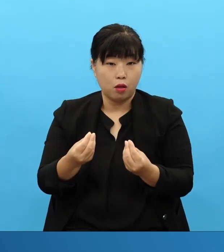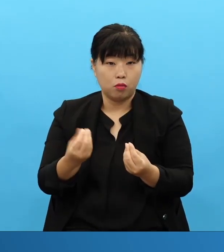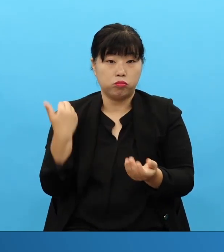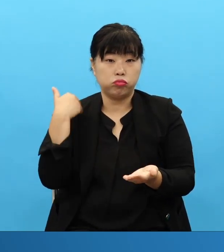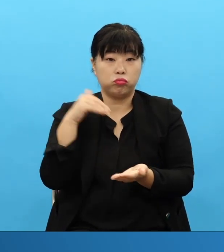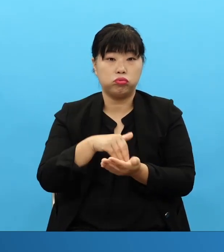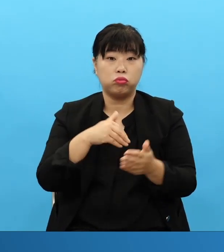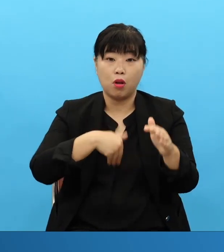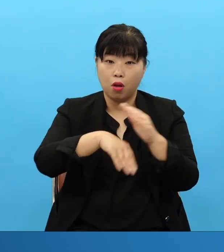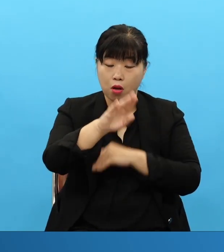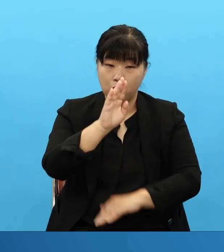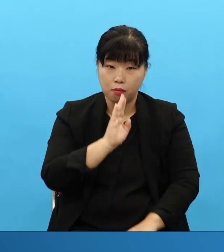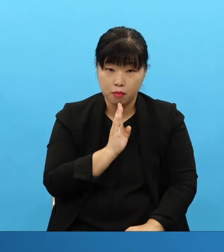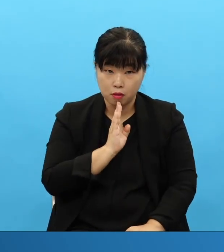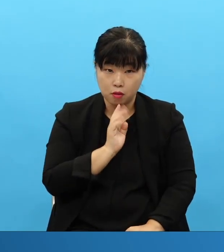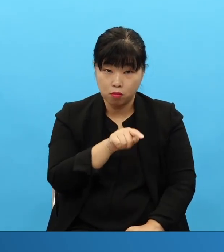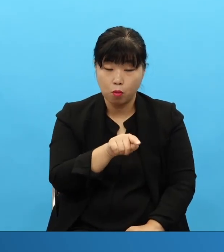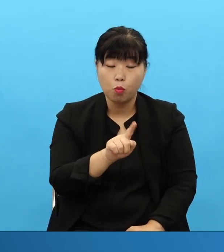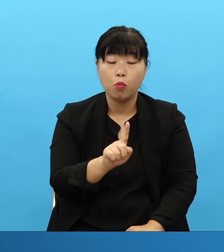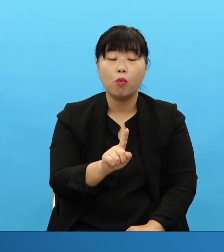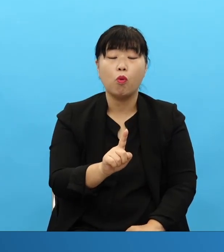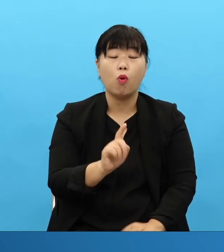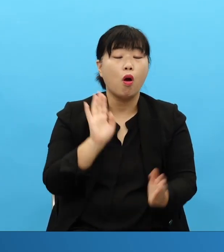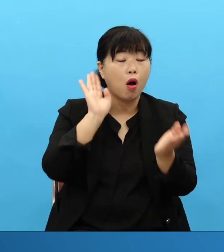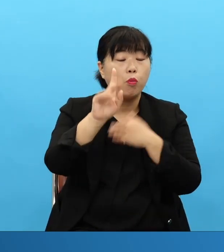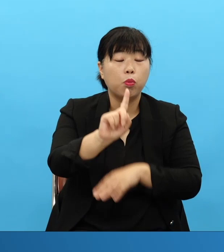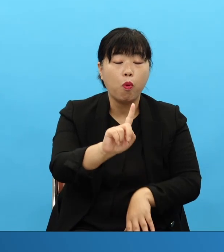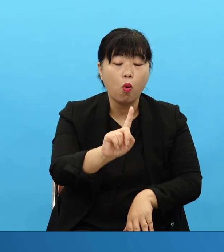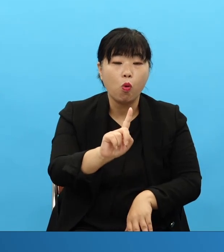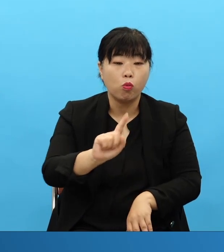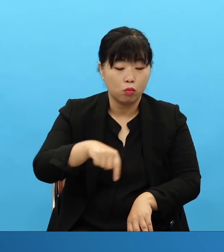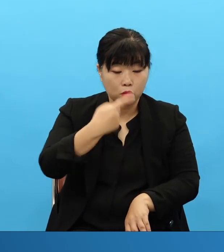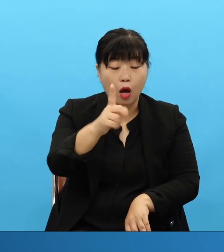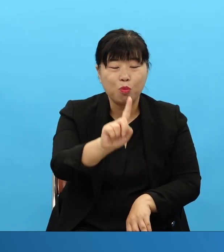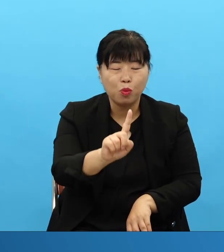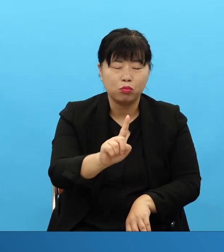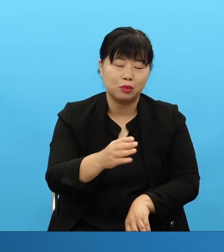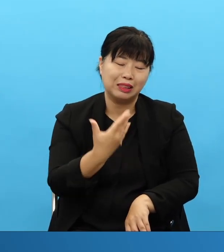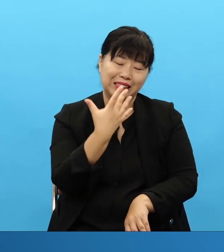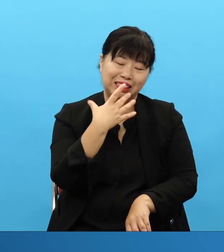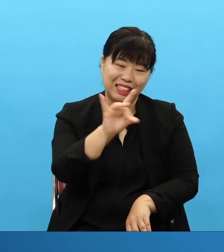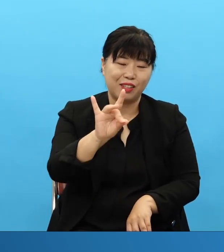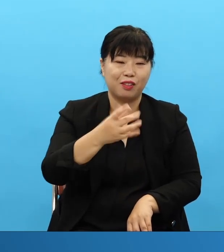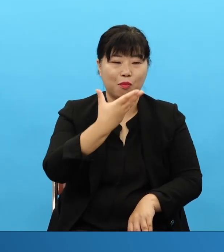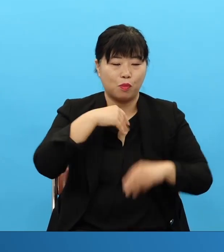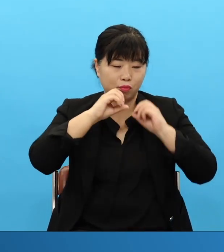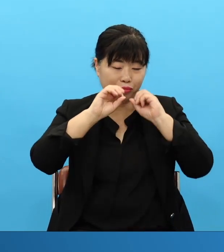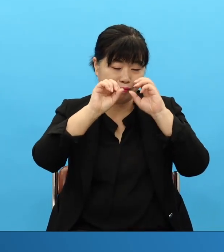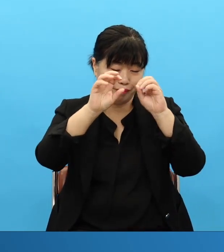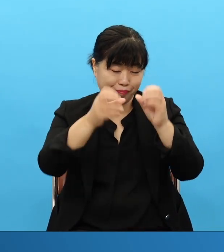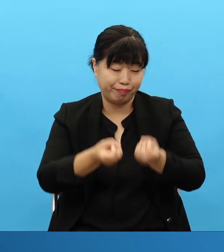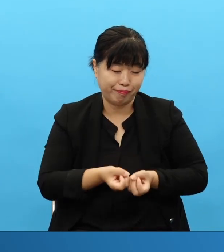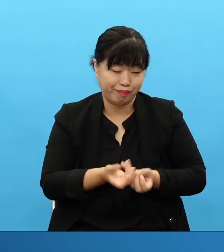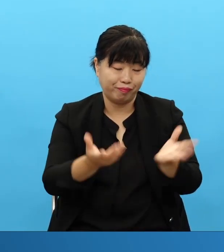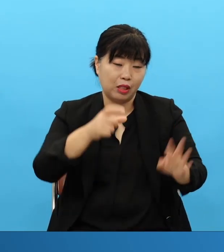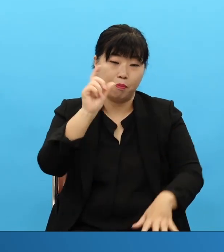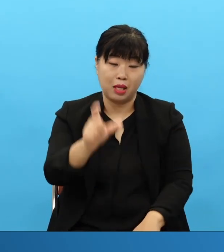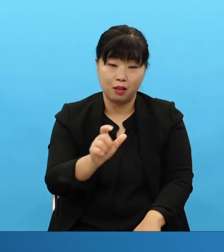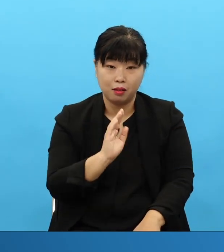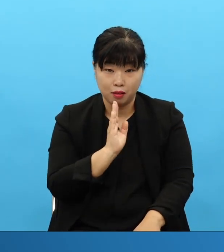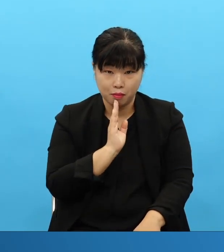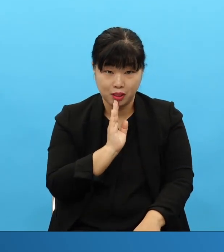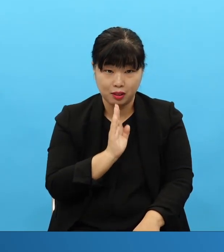Holy Spirit. Then that's it. 여러분이 지금 이 축복을 받고 있다니까요. That right now you are receiving this blessing. 만약에 우리가 이 일을 하는데